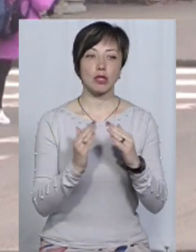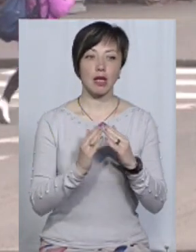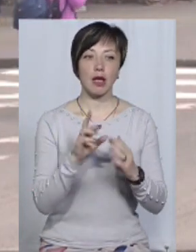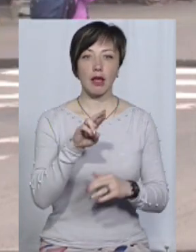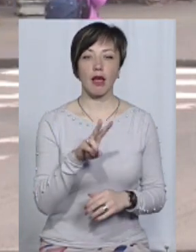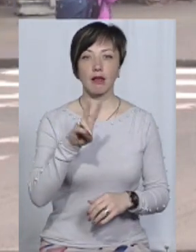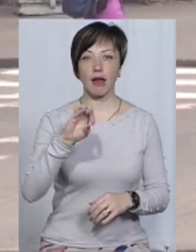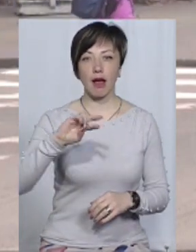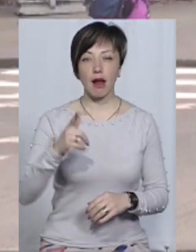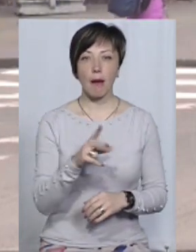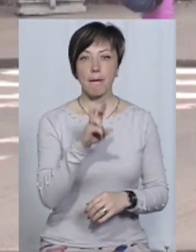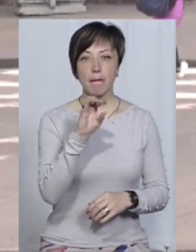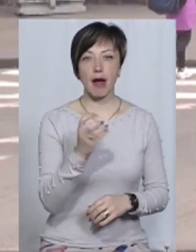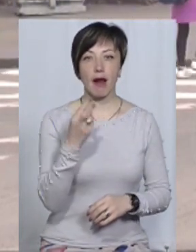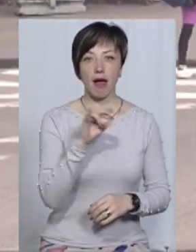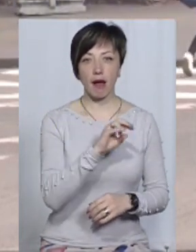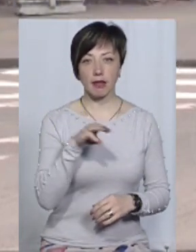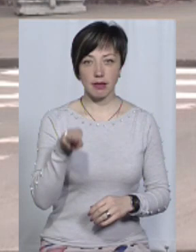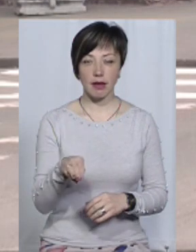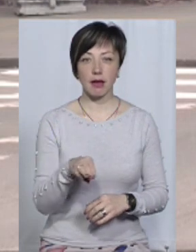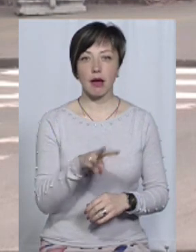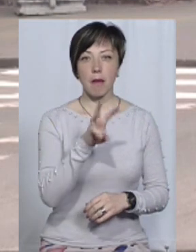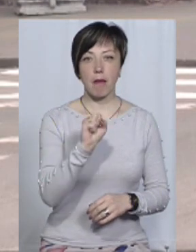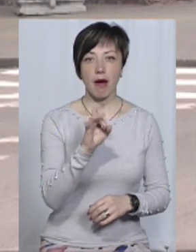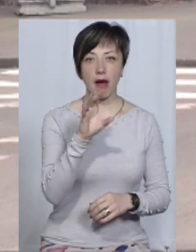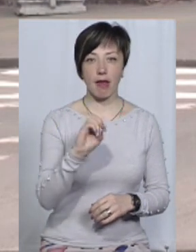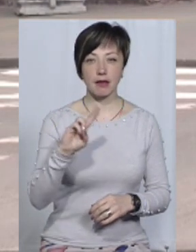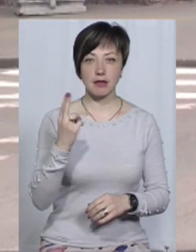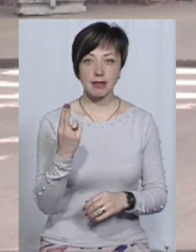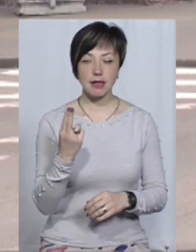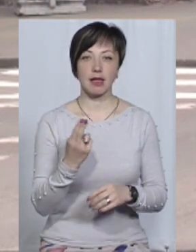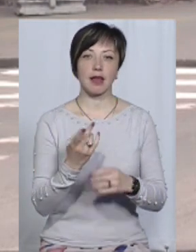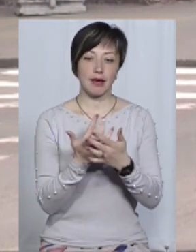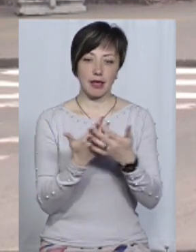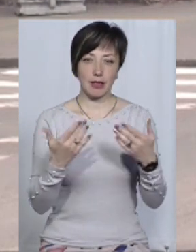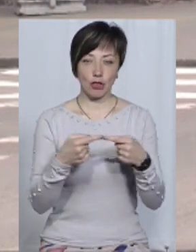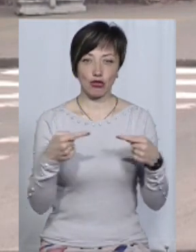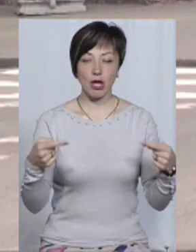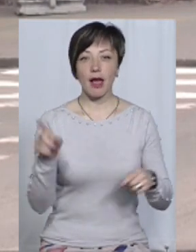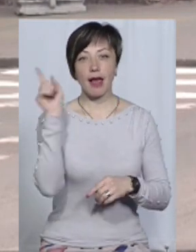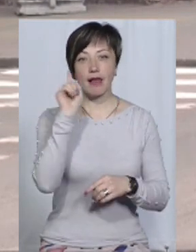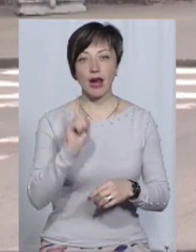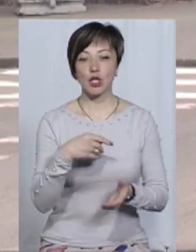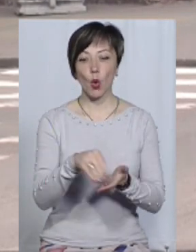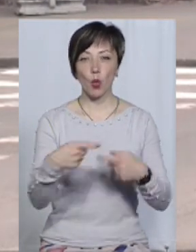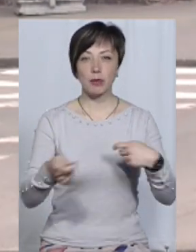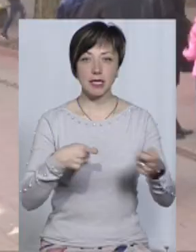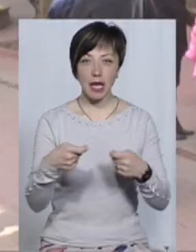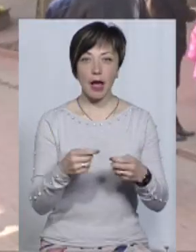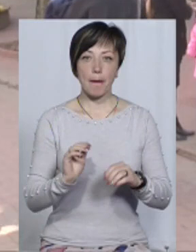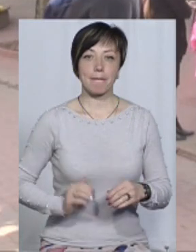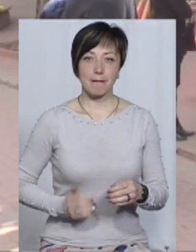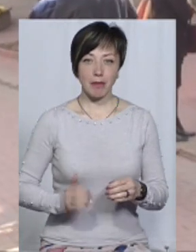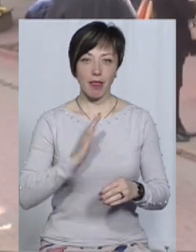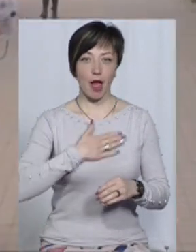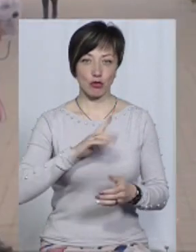Янкель Берлянд, Соломон Маранць, Давид Ніренберг та інші, тобто єврейські купці та промисловці нашого міста. У